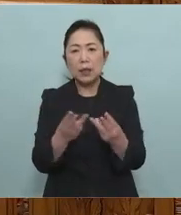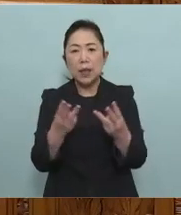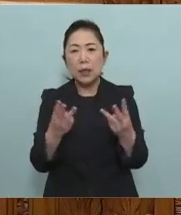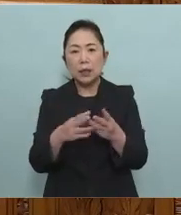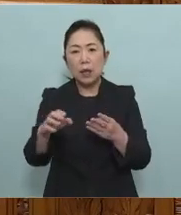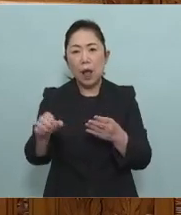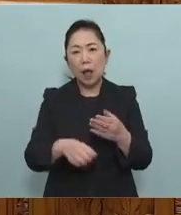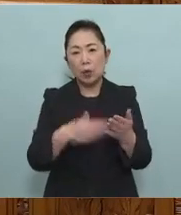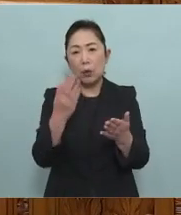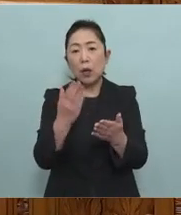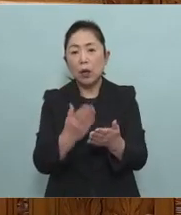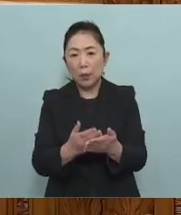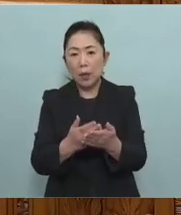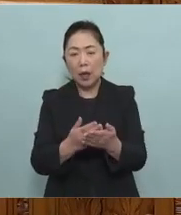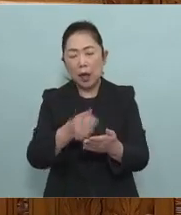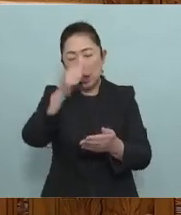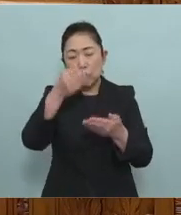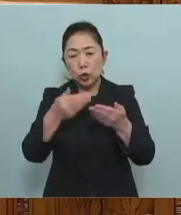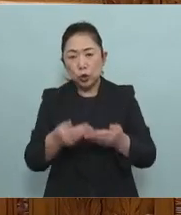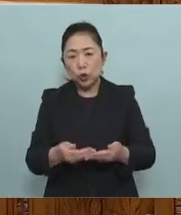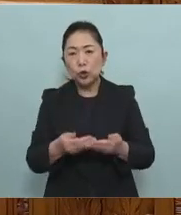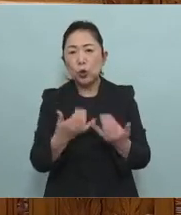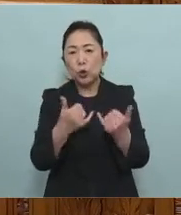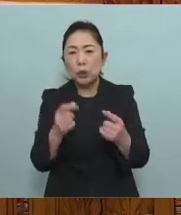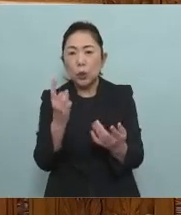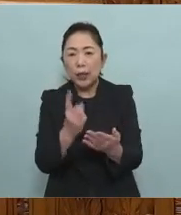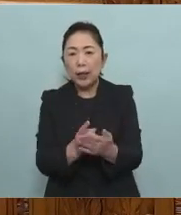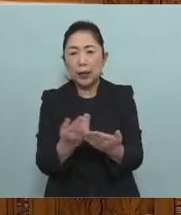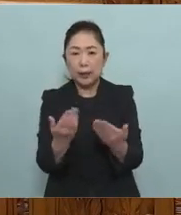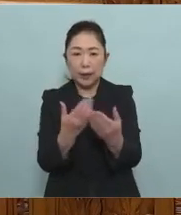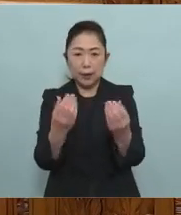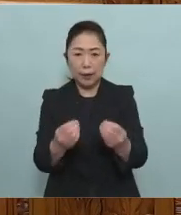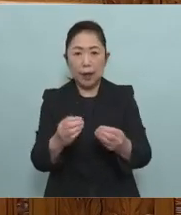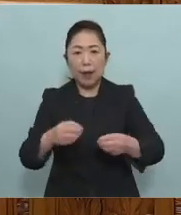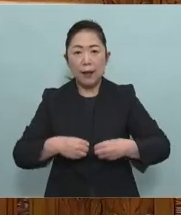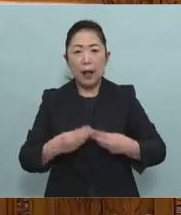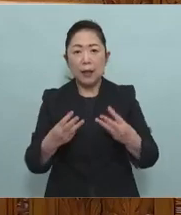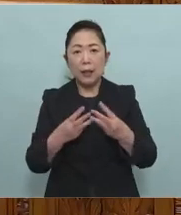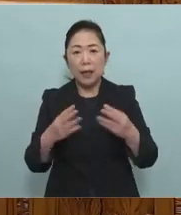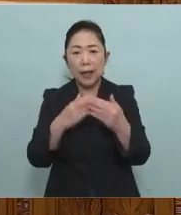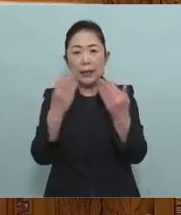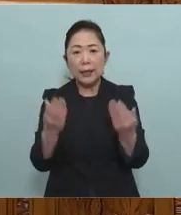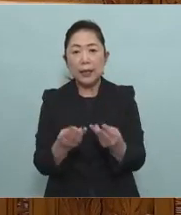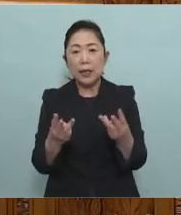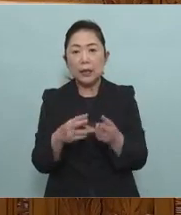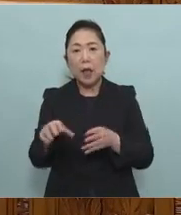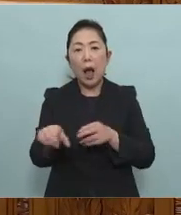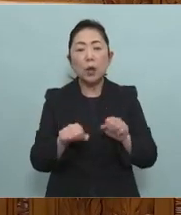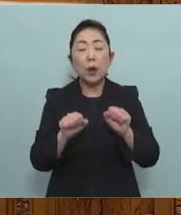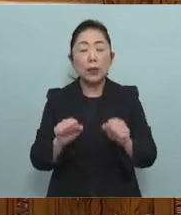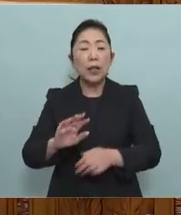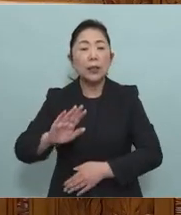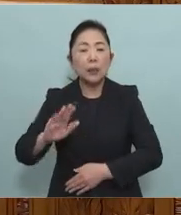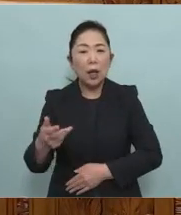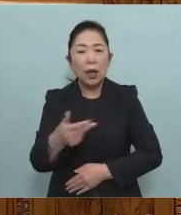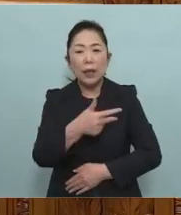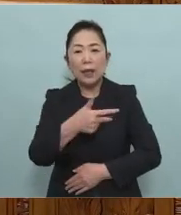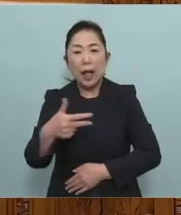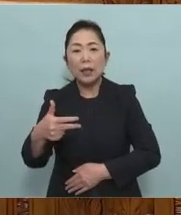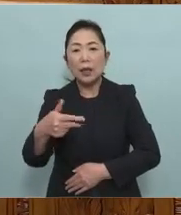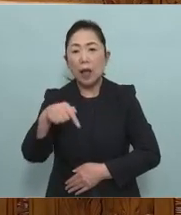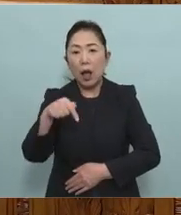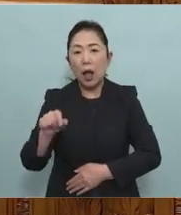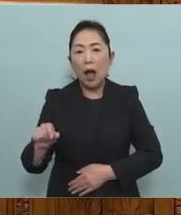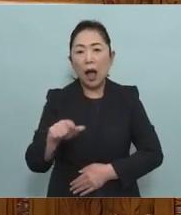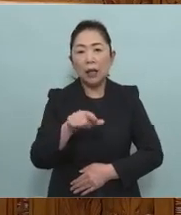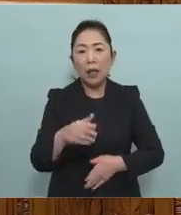のは重症化の可能性のある人だけに限定されました。感染者の総数の把握は続けているとはいえ、第7波で亡くなられた